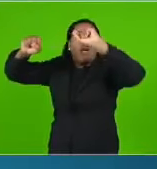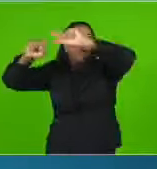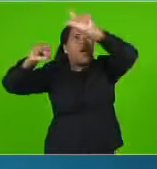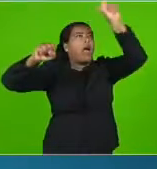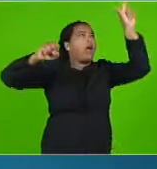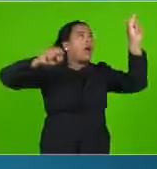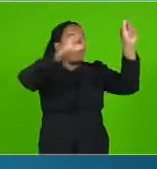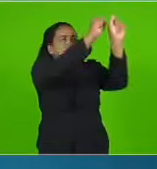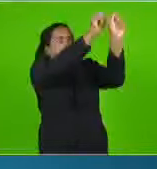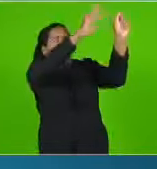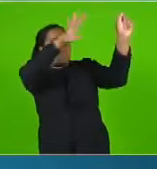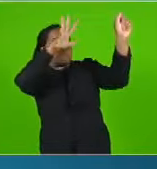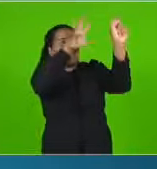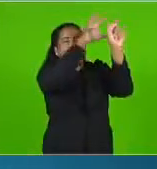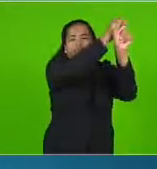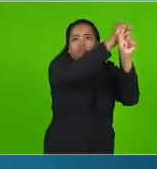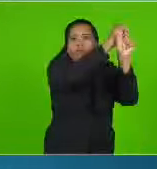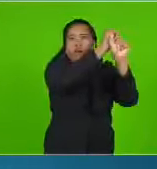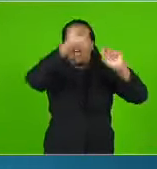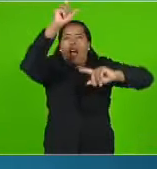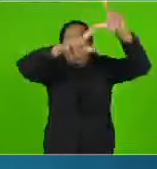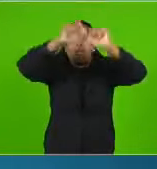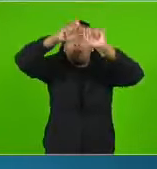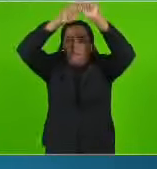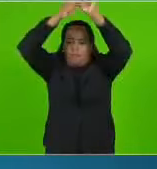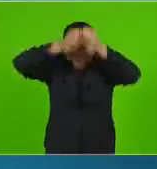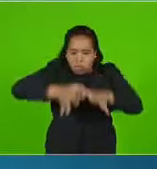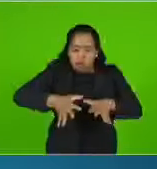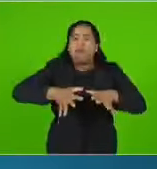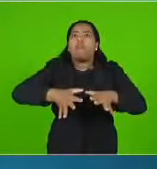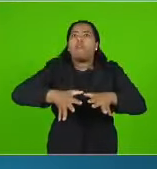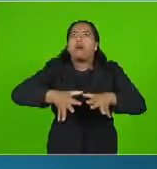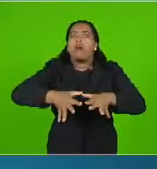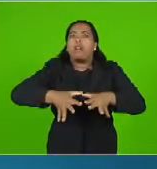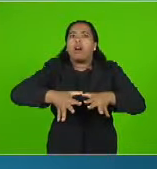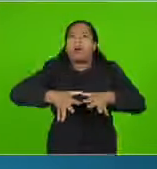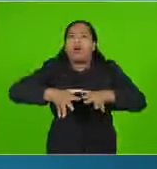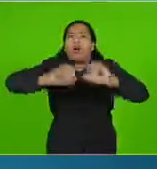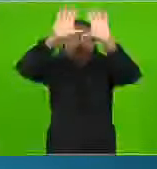небесные поколеблются. Иисус говорит об этом в Матфея 24,